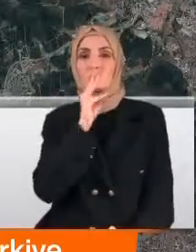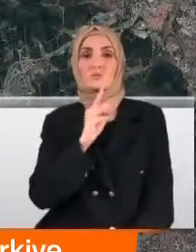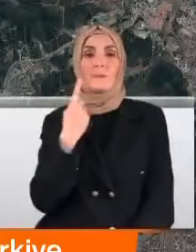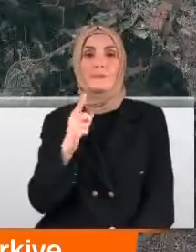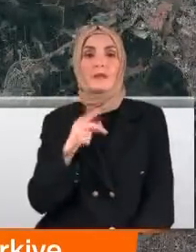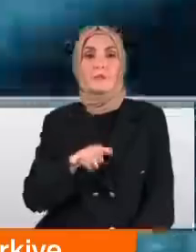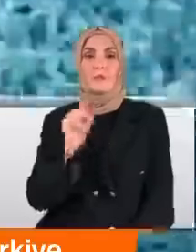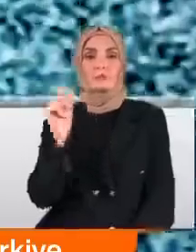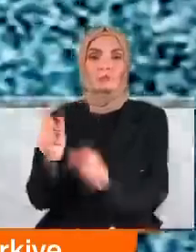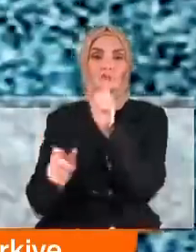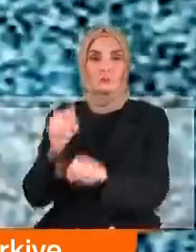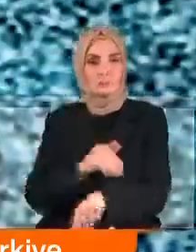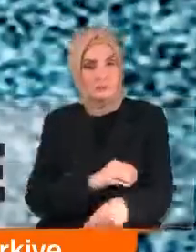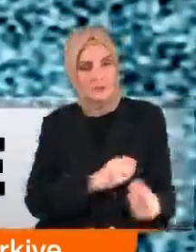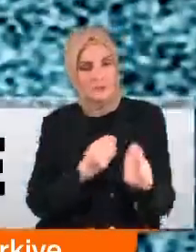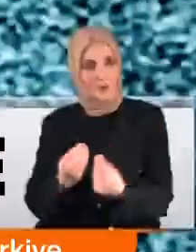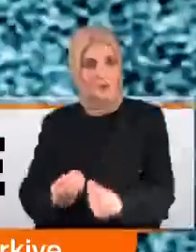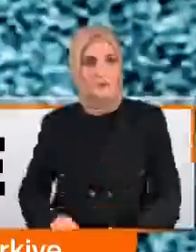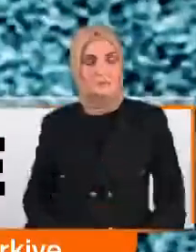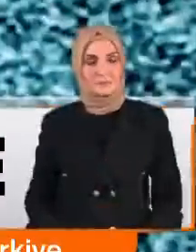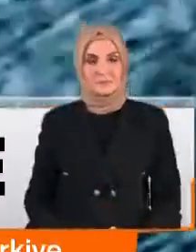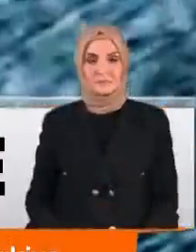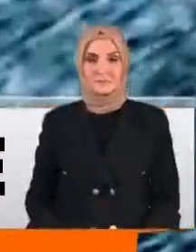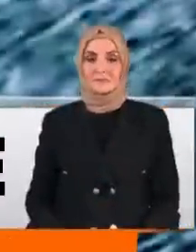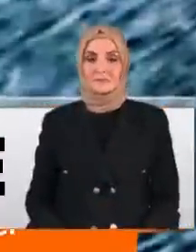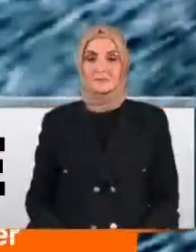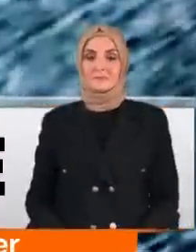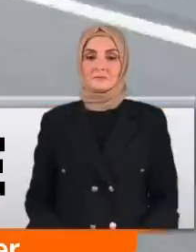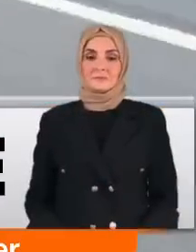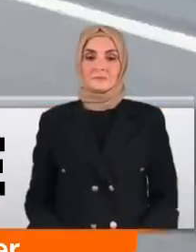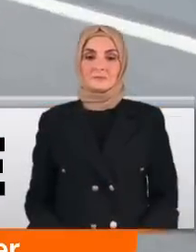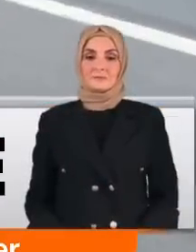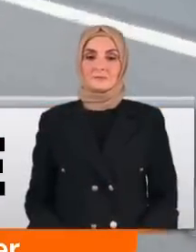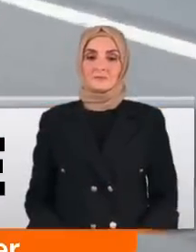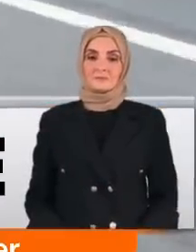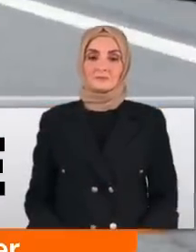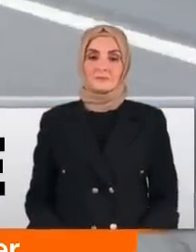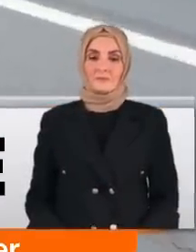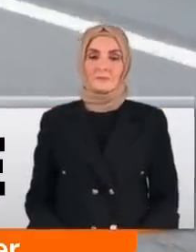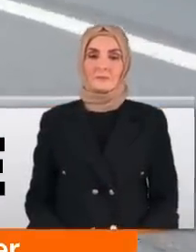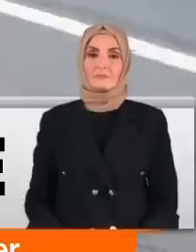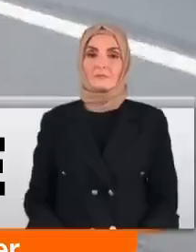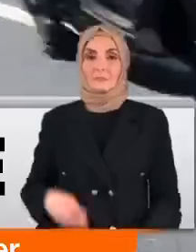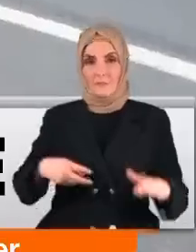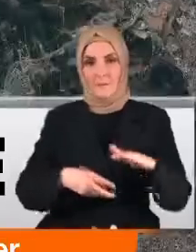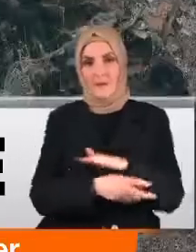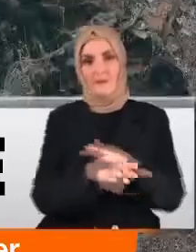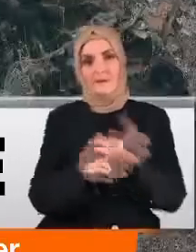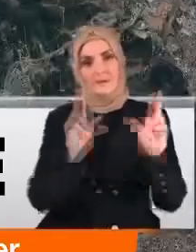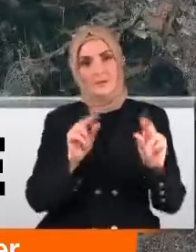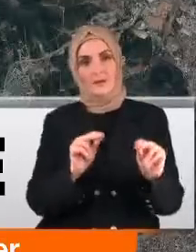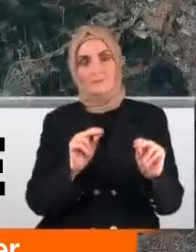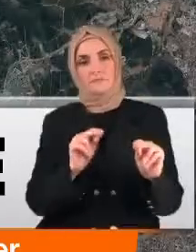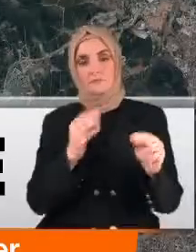hizmet verilecek. Tamamen raylı sistemle yapılacak olan Büyük